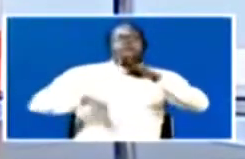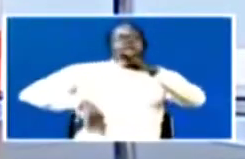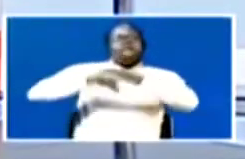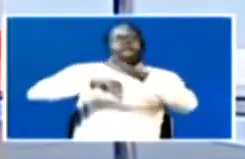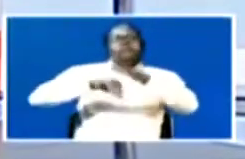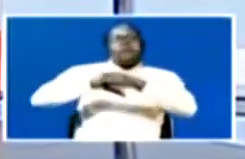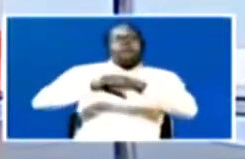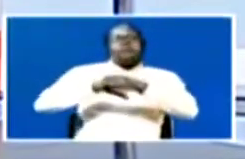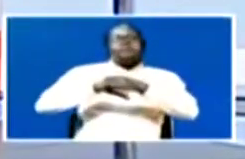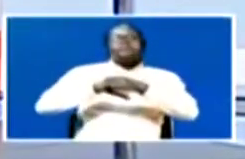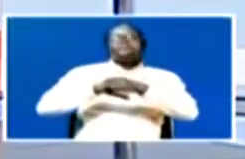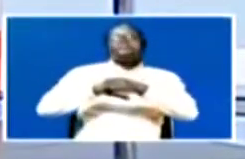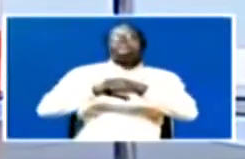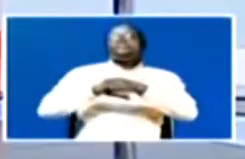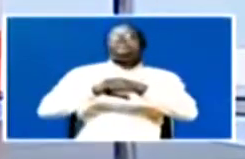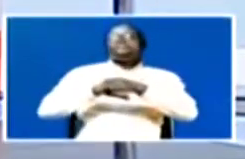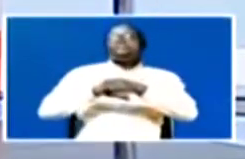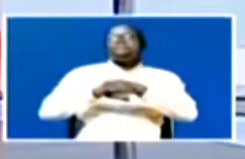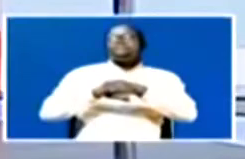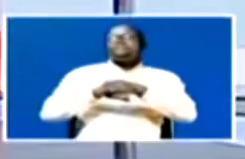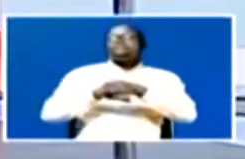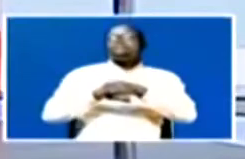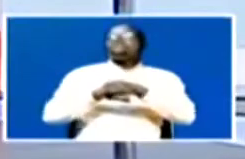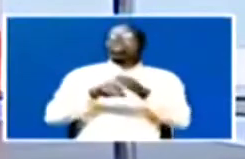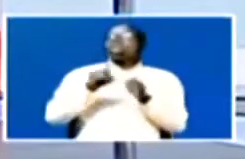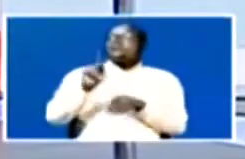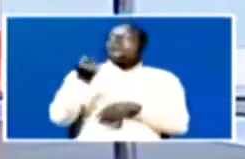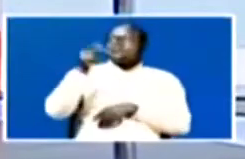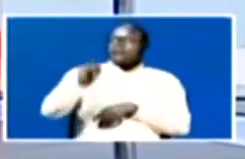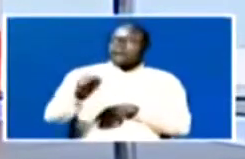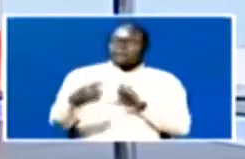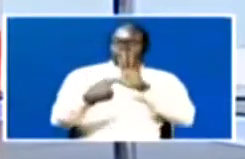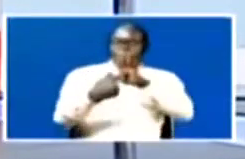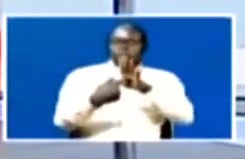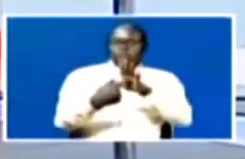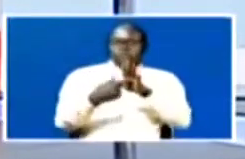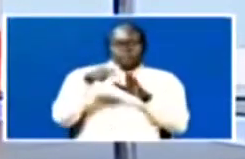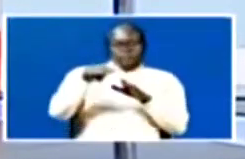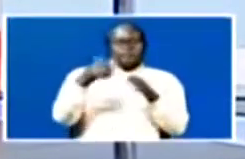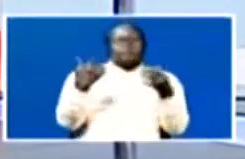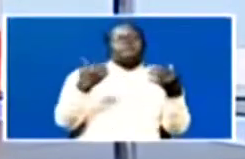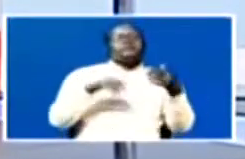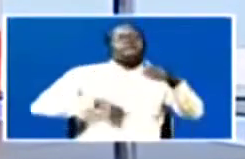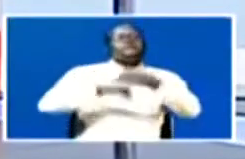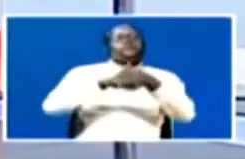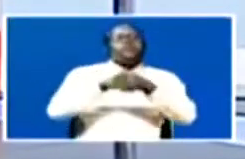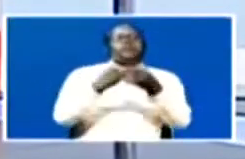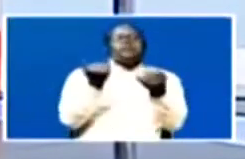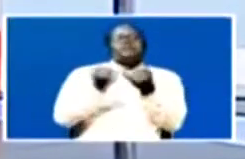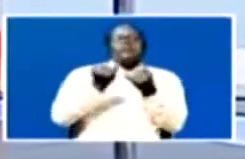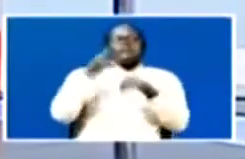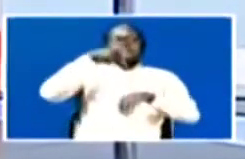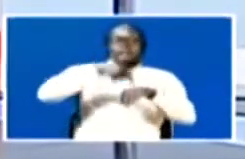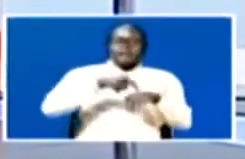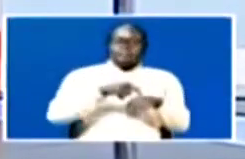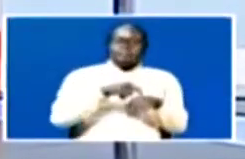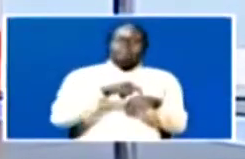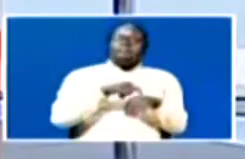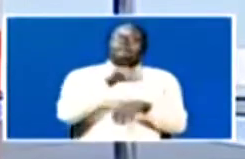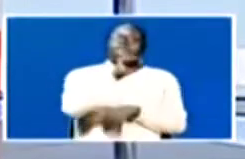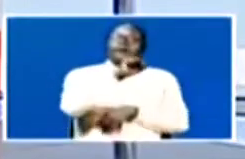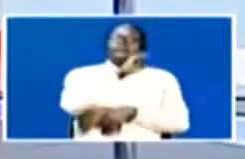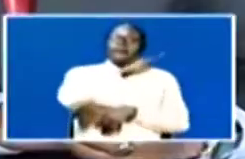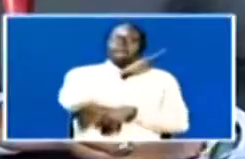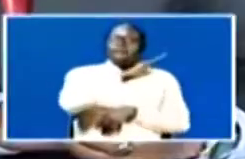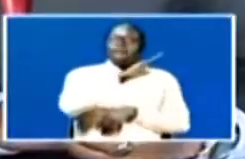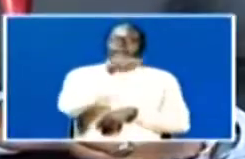kuu ya Uingereza na kampuni ya Kwesse Sports. KTN itaonyesha mechi hizi kila Jumamosi saa 11 kamili.